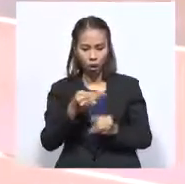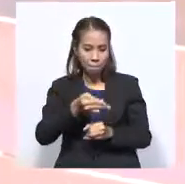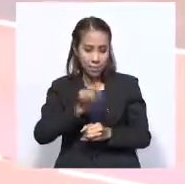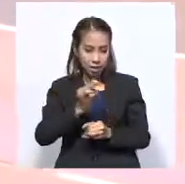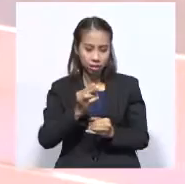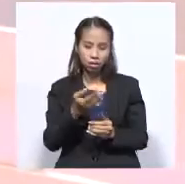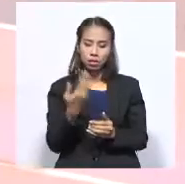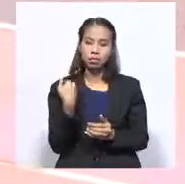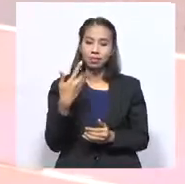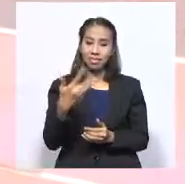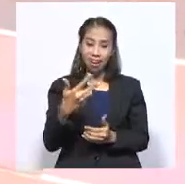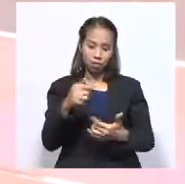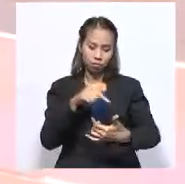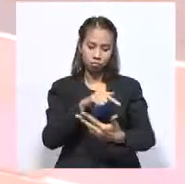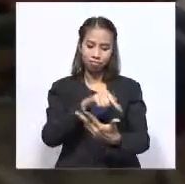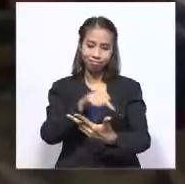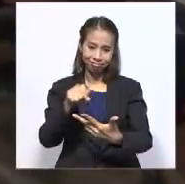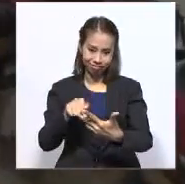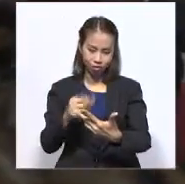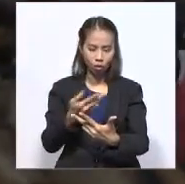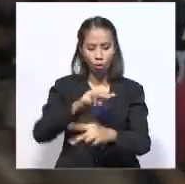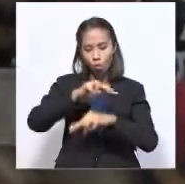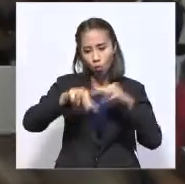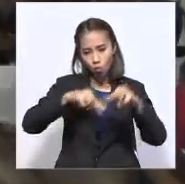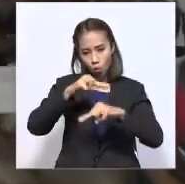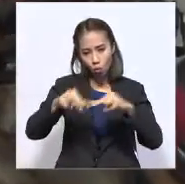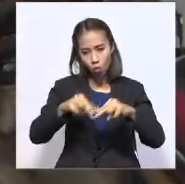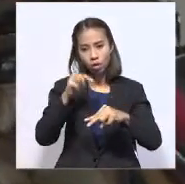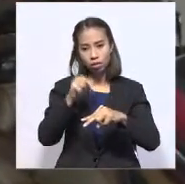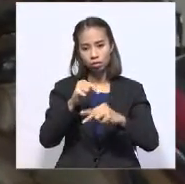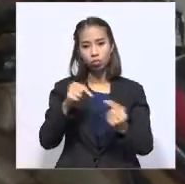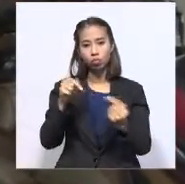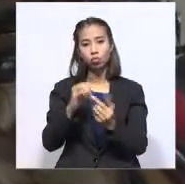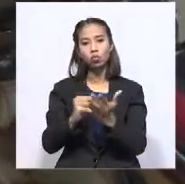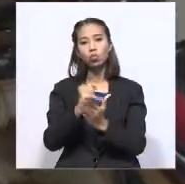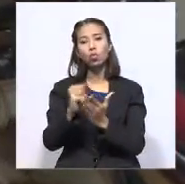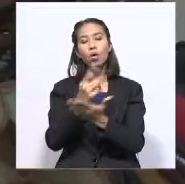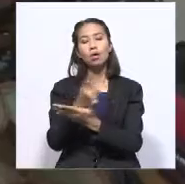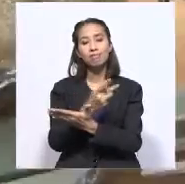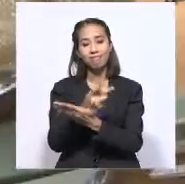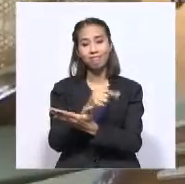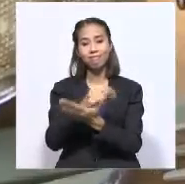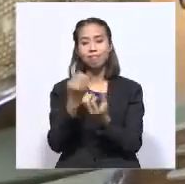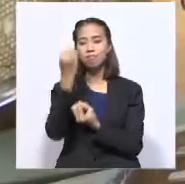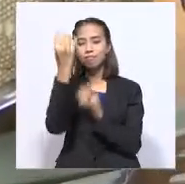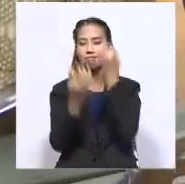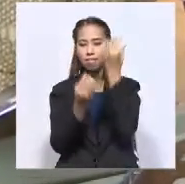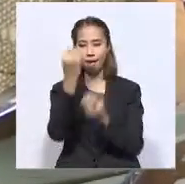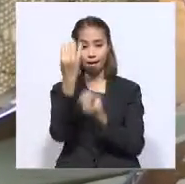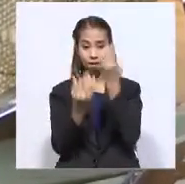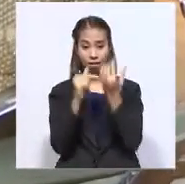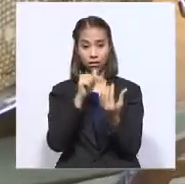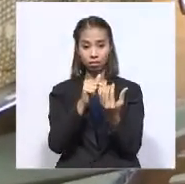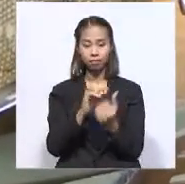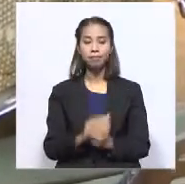ปืนทั้ง3กระบอกที่พบจากกลุ่มผู้ต้องหาเข้าล่าสัตว์ป่าในเขตรักษาพันธุ์สัตว์ทุ่งใหญ่นเรศวรด้านตะวันต